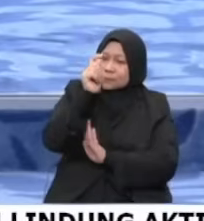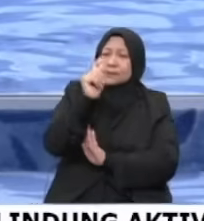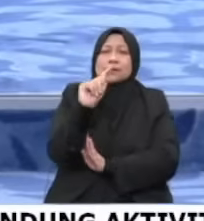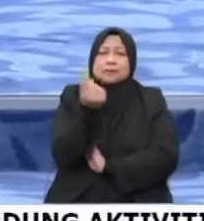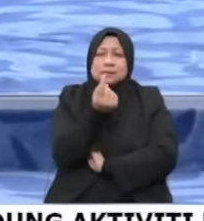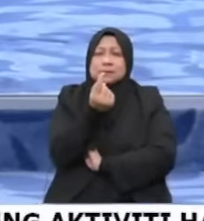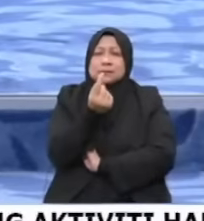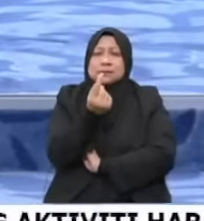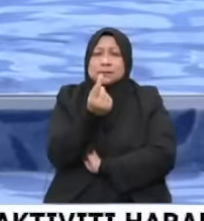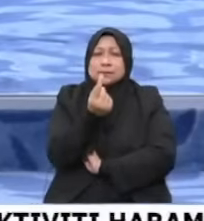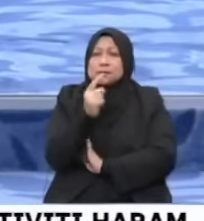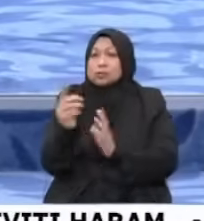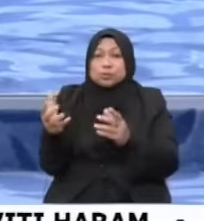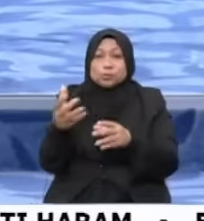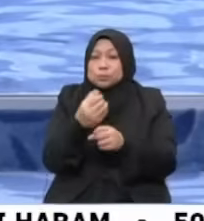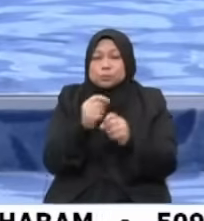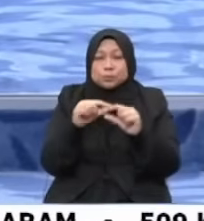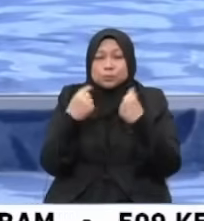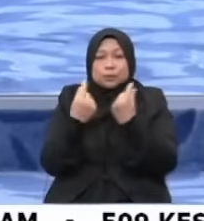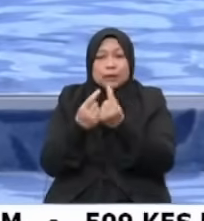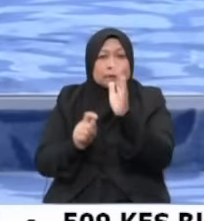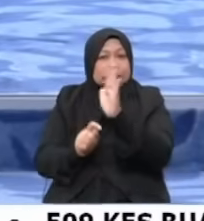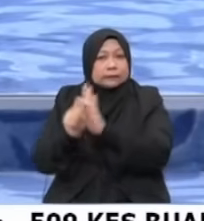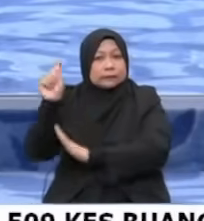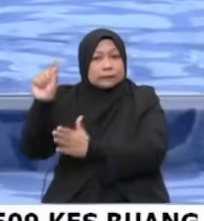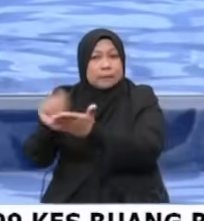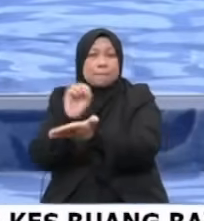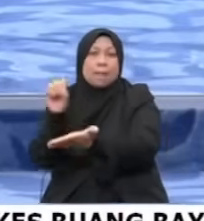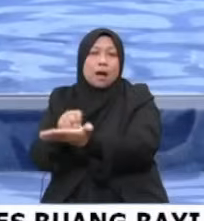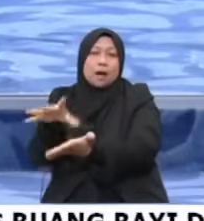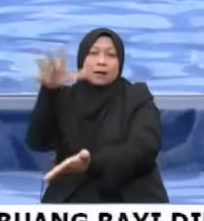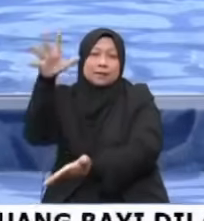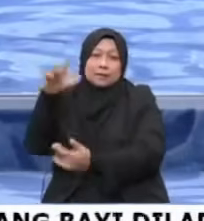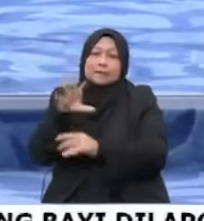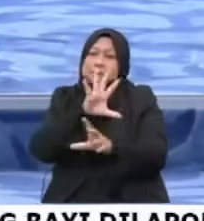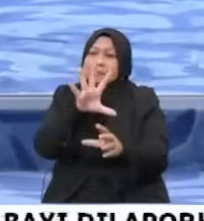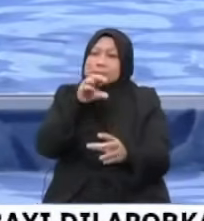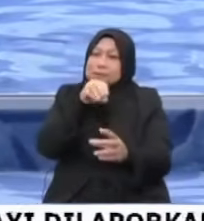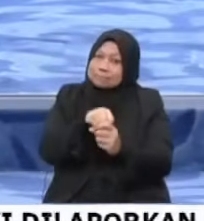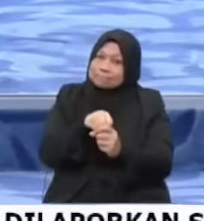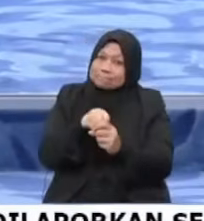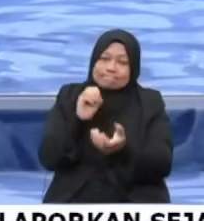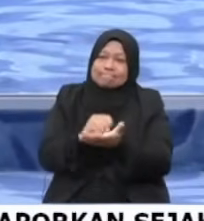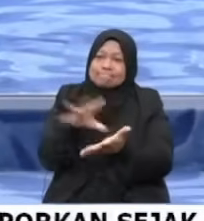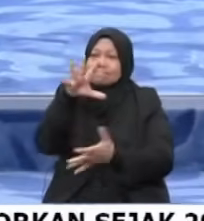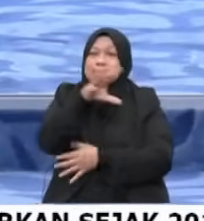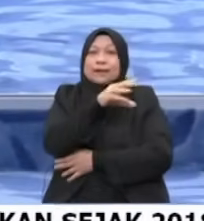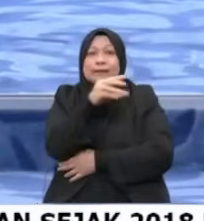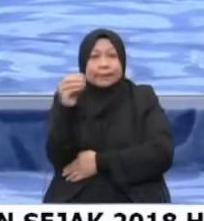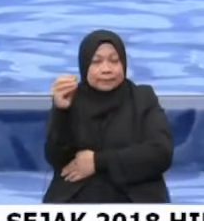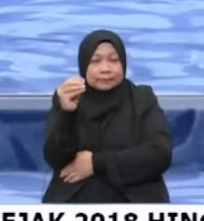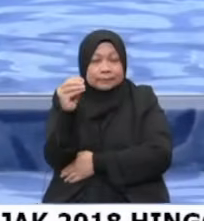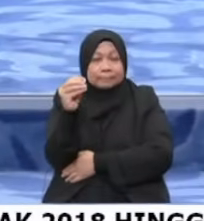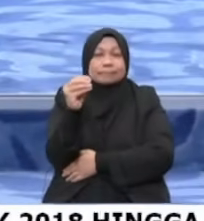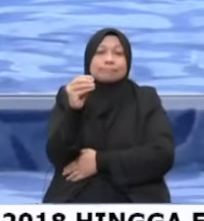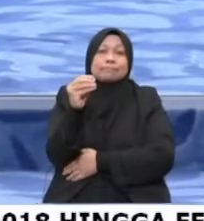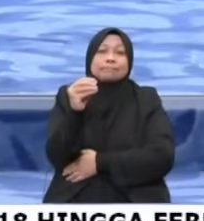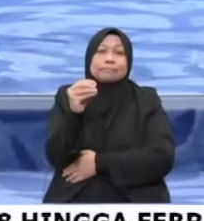tertinggi kumpulan pendapatan tertinggi yang maha kaya termasuklah yang mah kaya dan